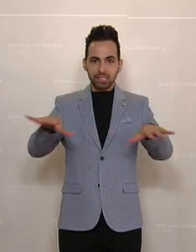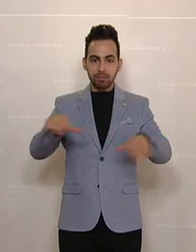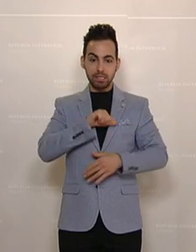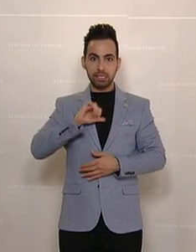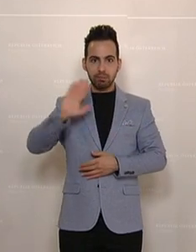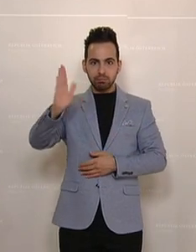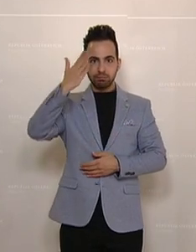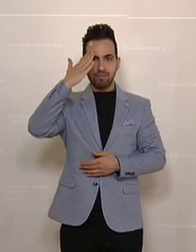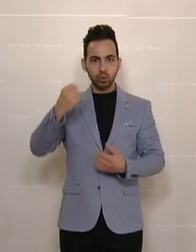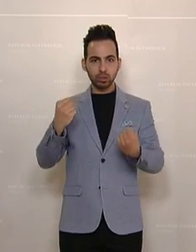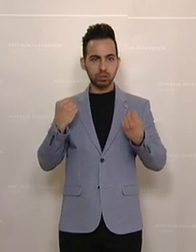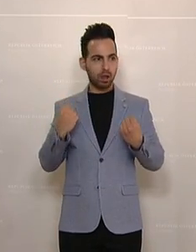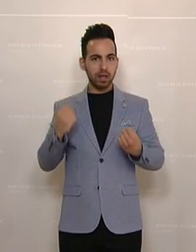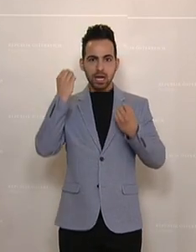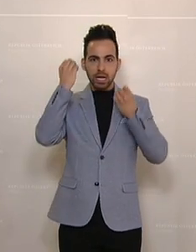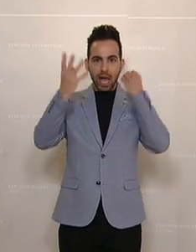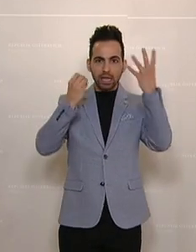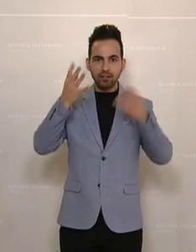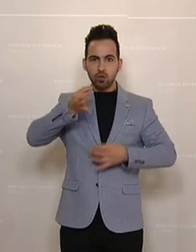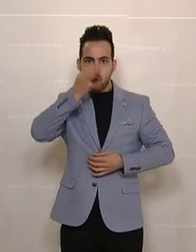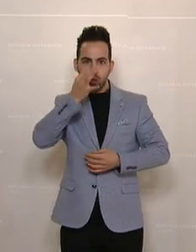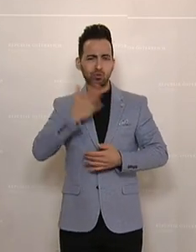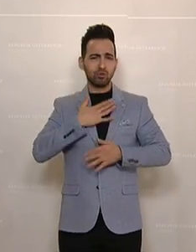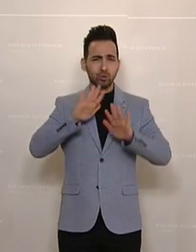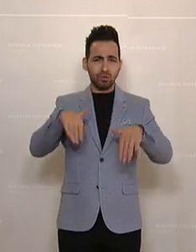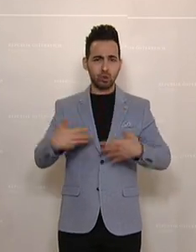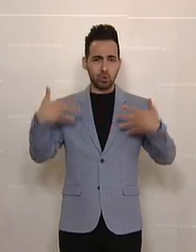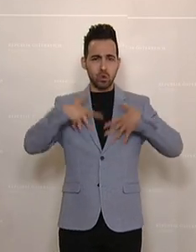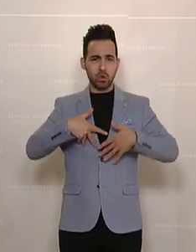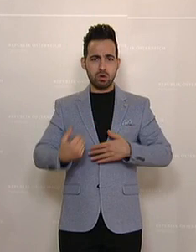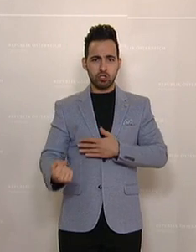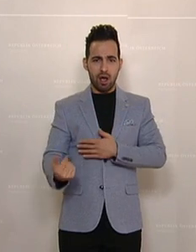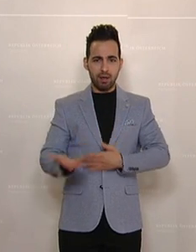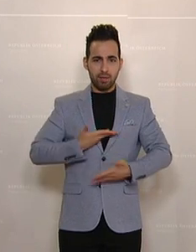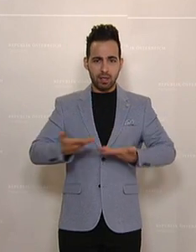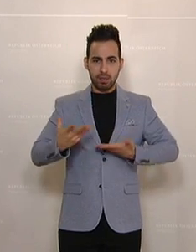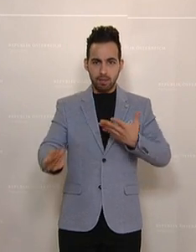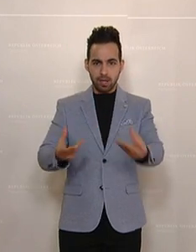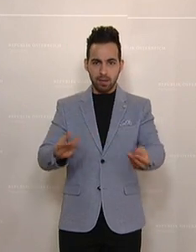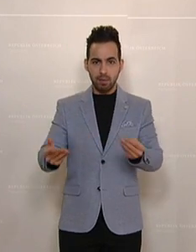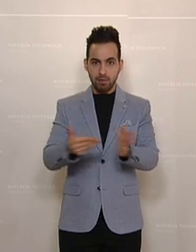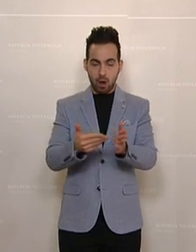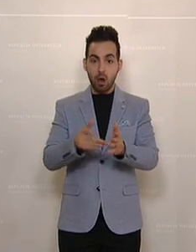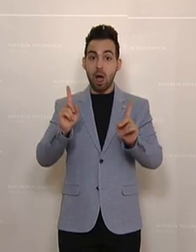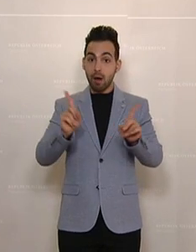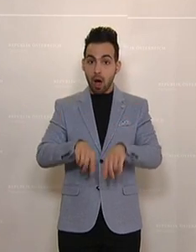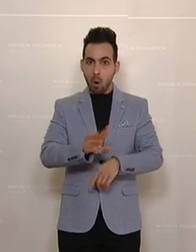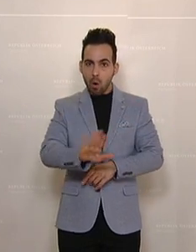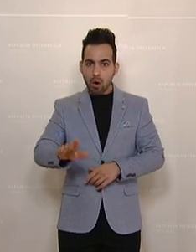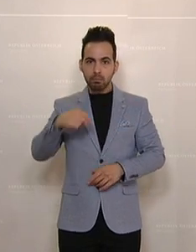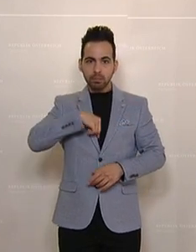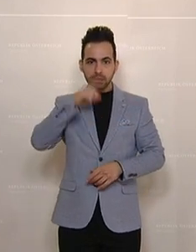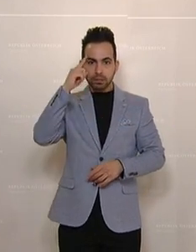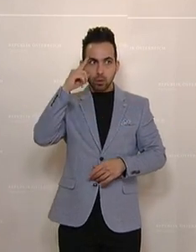Selbstbewusstsein, Kreativität und Neugier sowieso gilt es zu stärken, bis hin natürlich auch zu